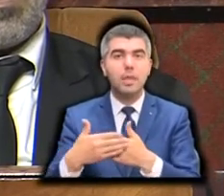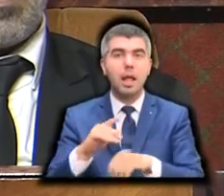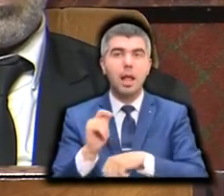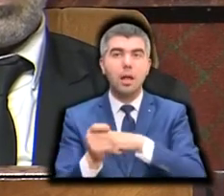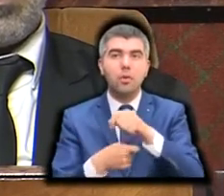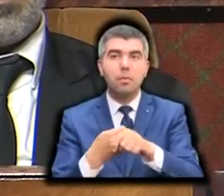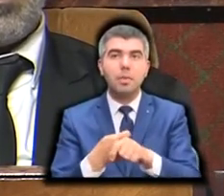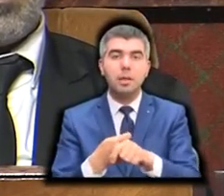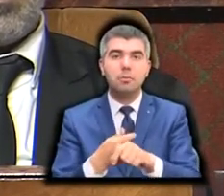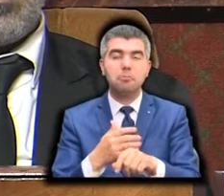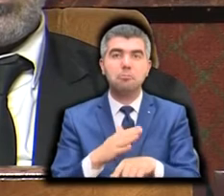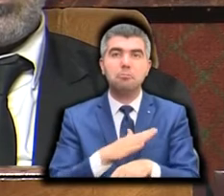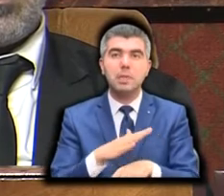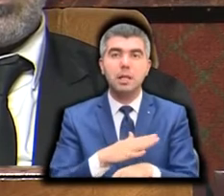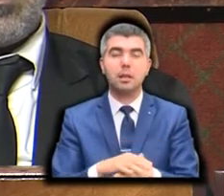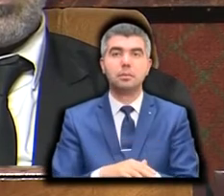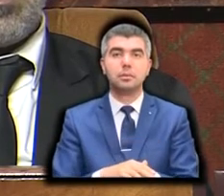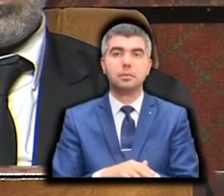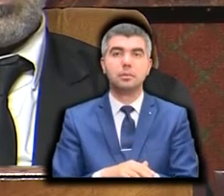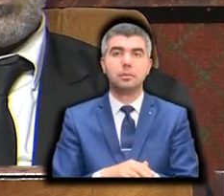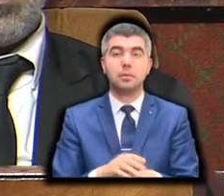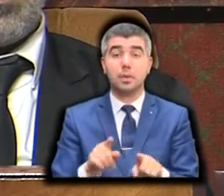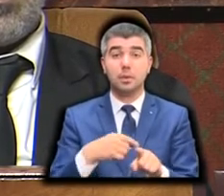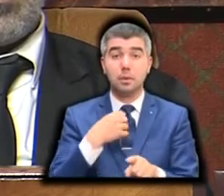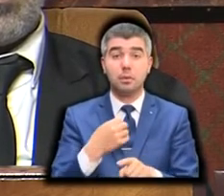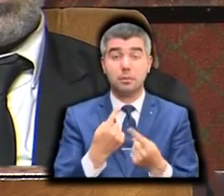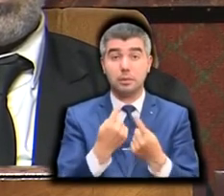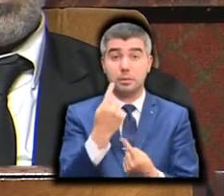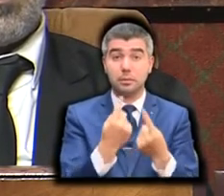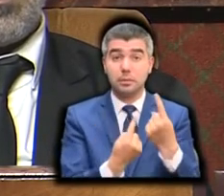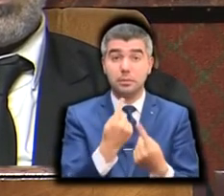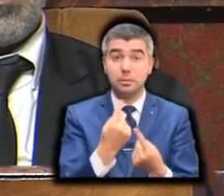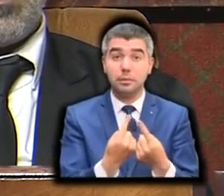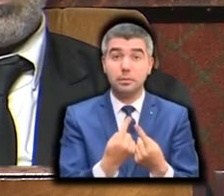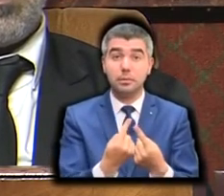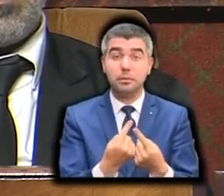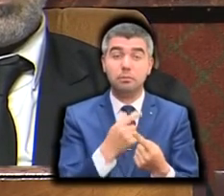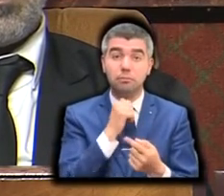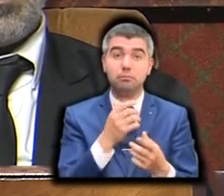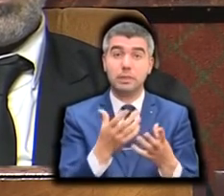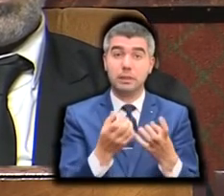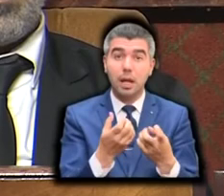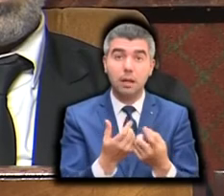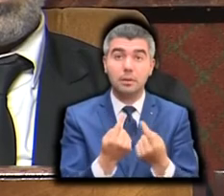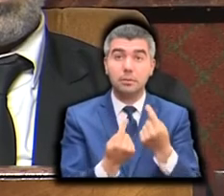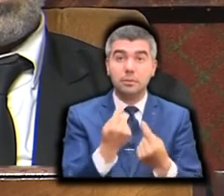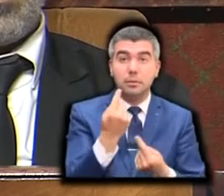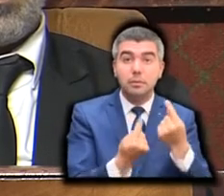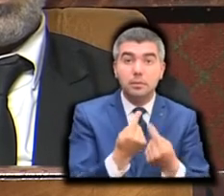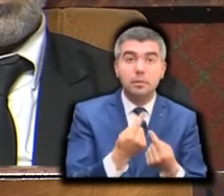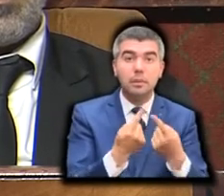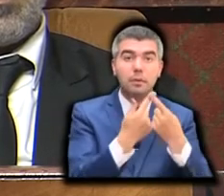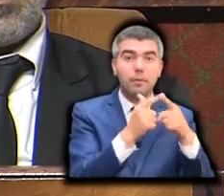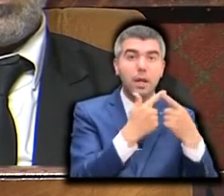والحضري. إن شدة التباين بين هذا العالمين لها تأثيرات كبيرة، ليس على التقنيات والتكنولوجيا الواجب